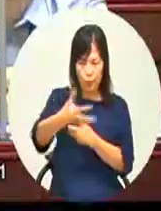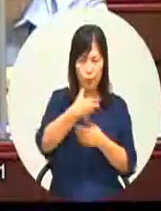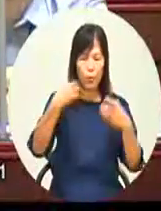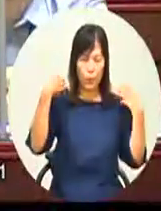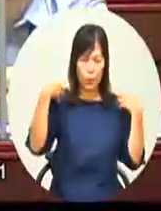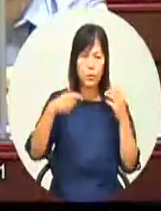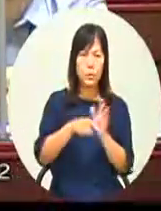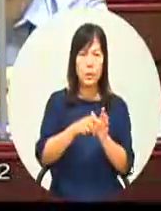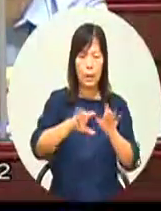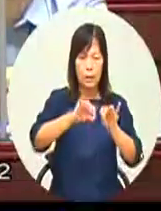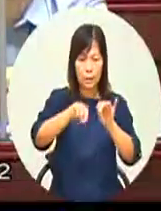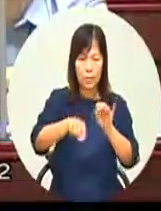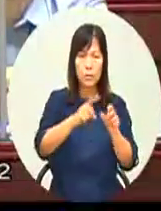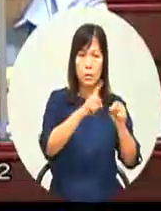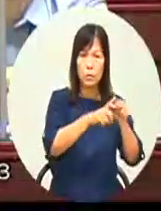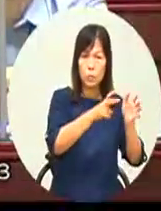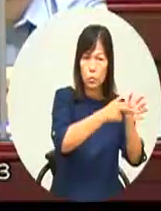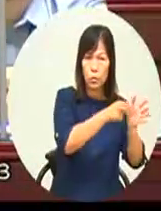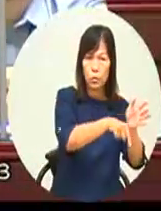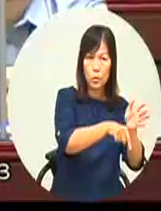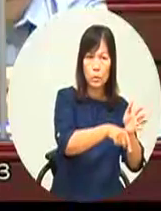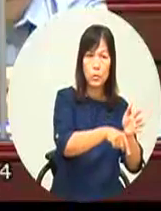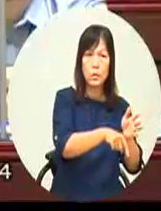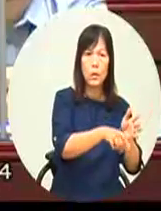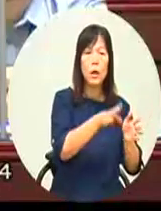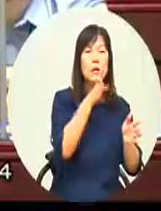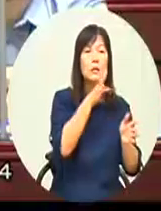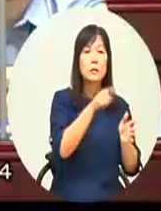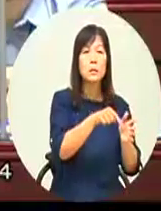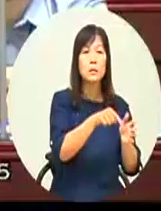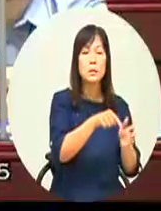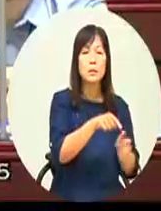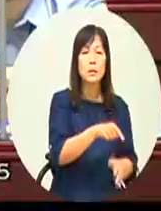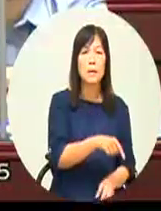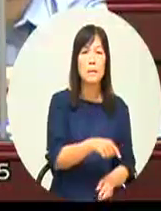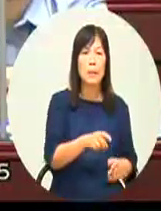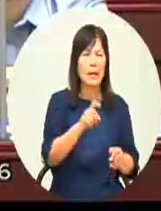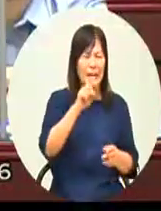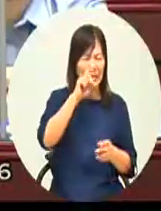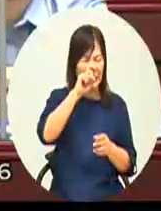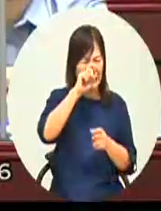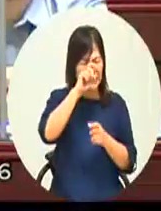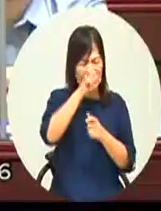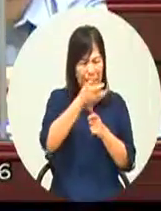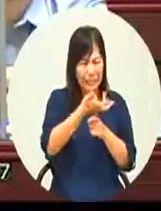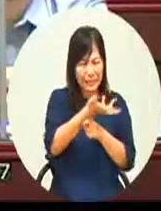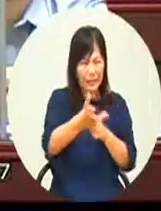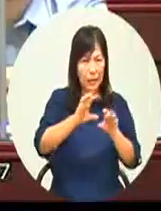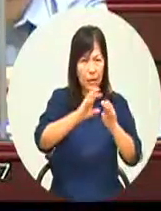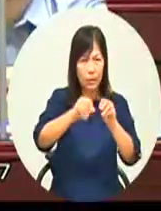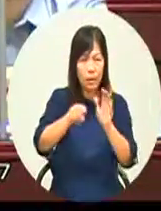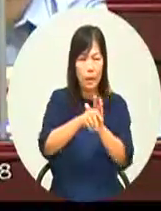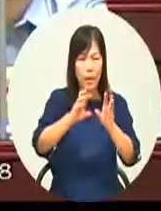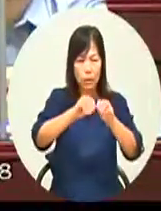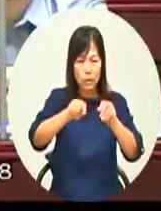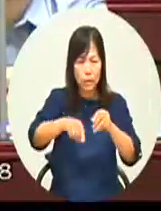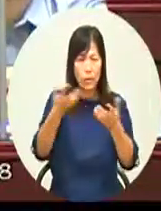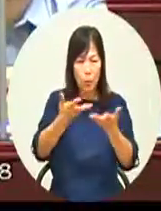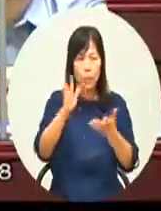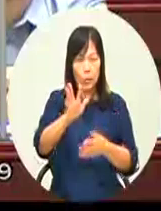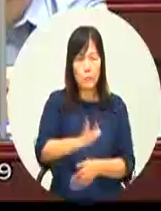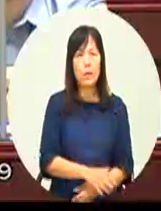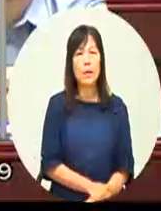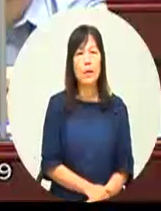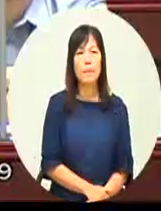因为中油它本身这一块地是属于那个污染厂址啊，它是土地有问题，所以